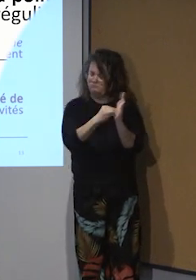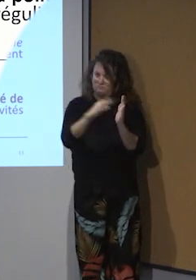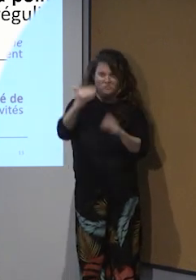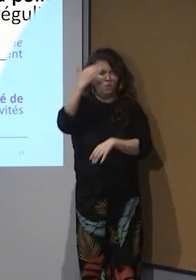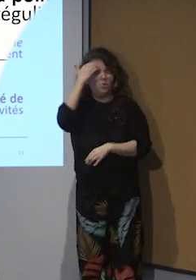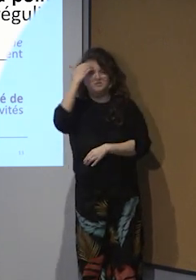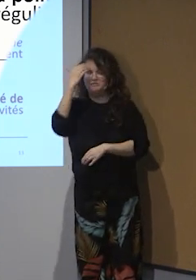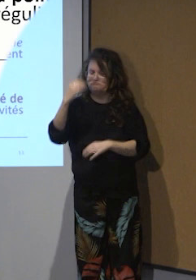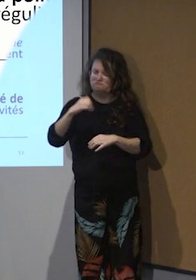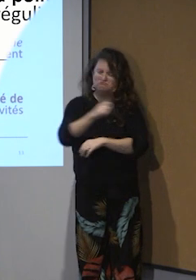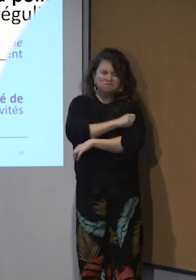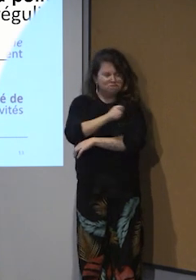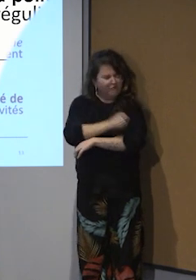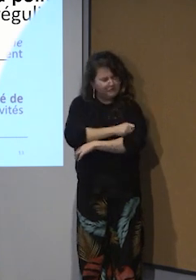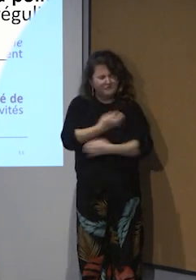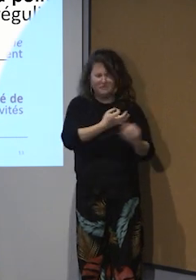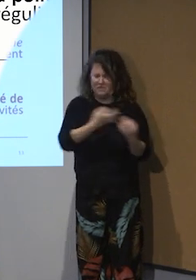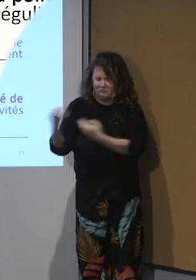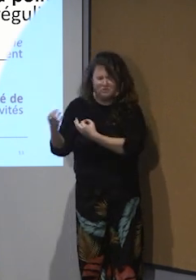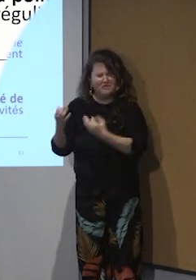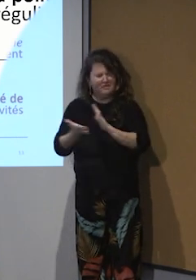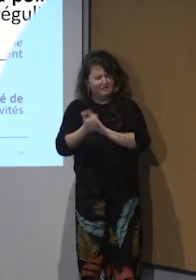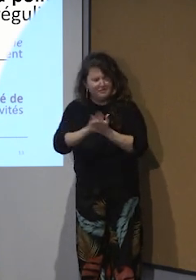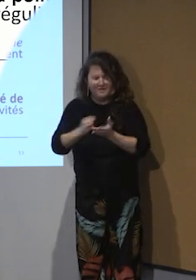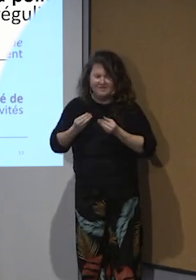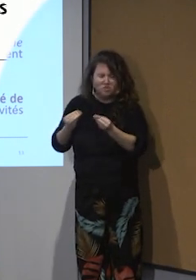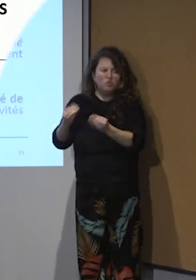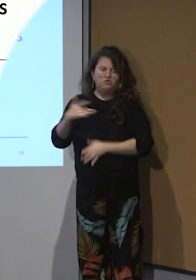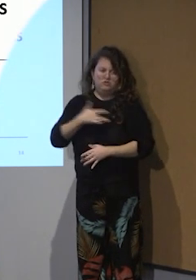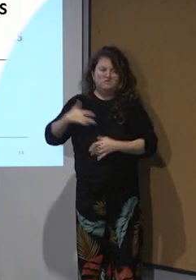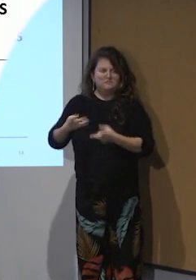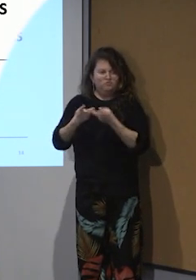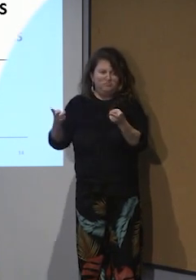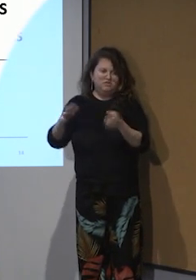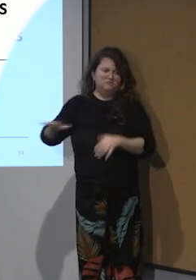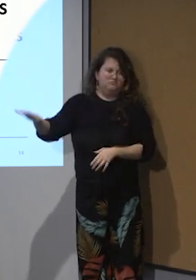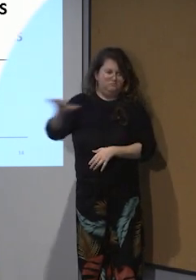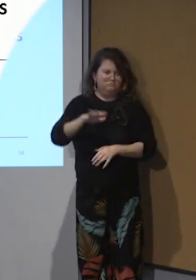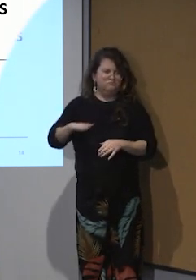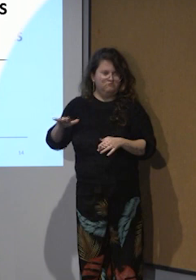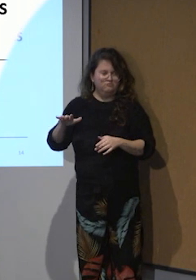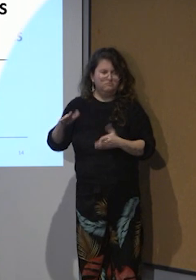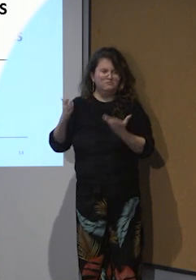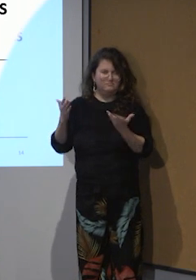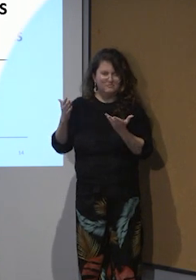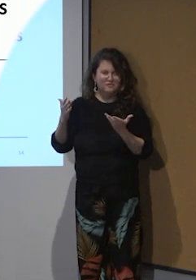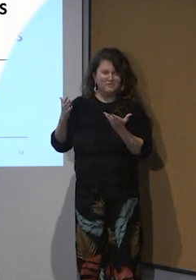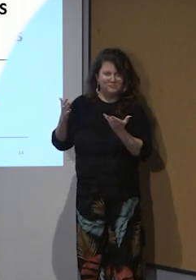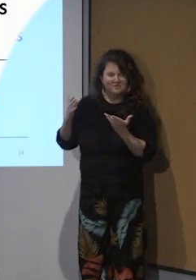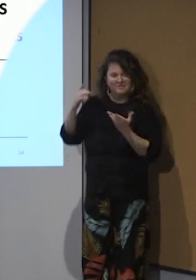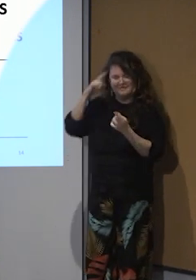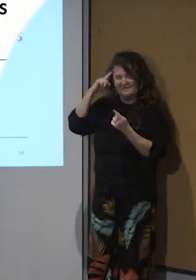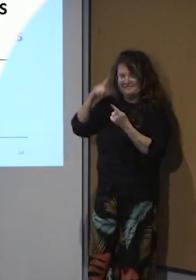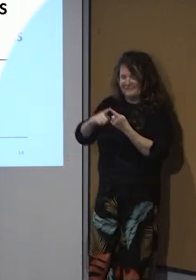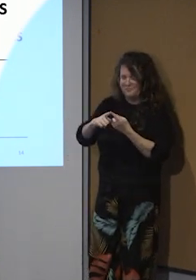pratique régulière des activités physiques et sportives à la santé publique. La sédentarité ou inactivité